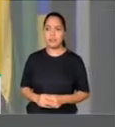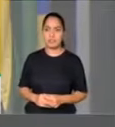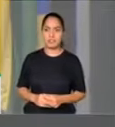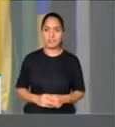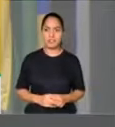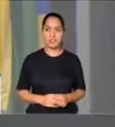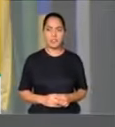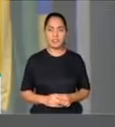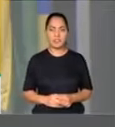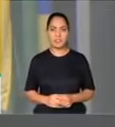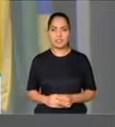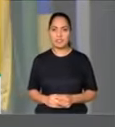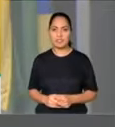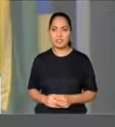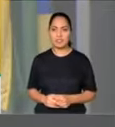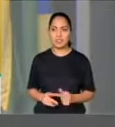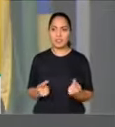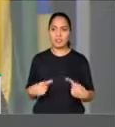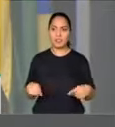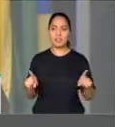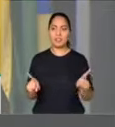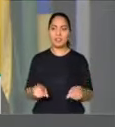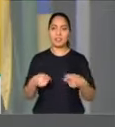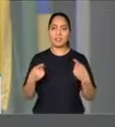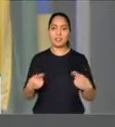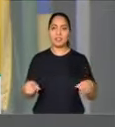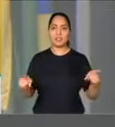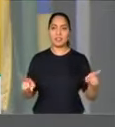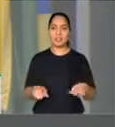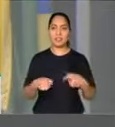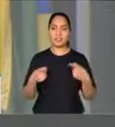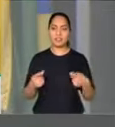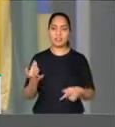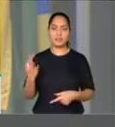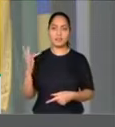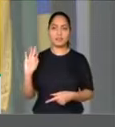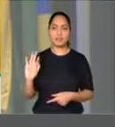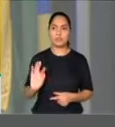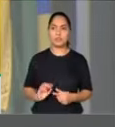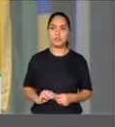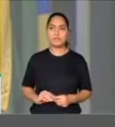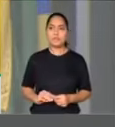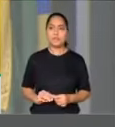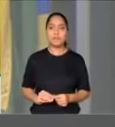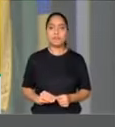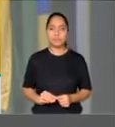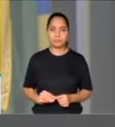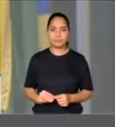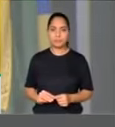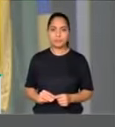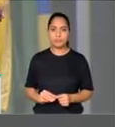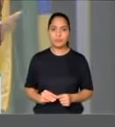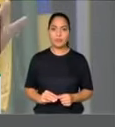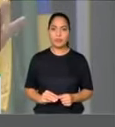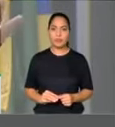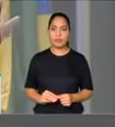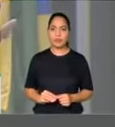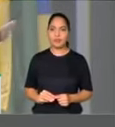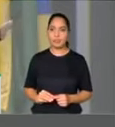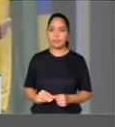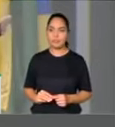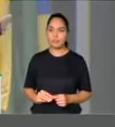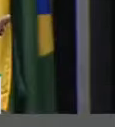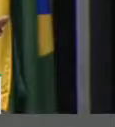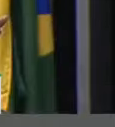Quand tu me prends dans ses bras, il me parle tout bas, je vois la vie